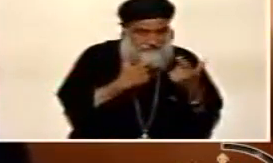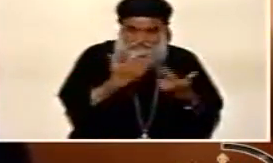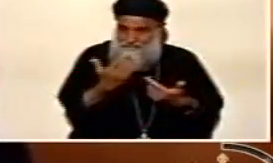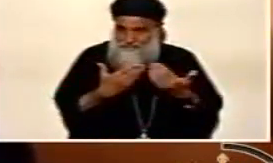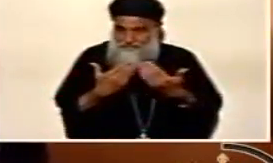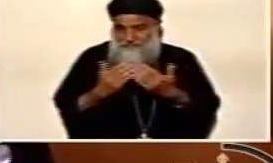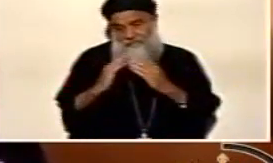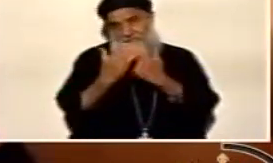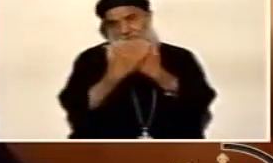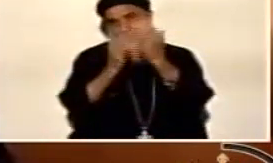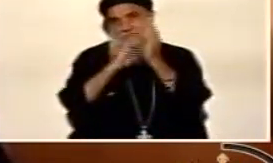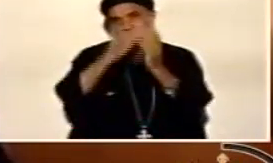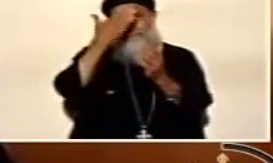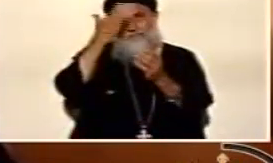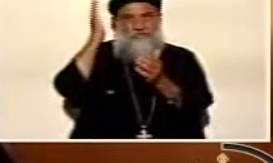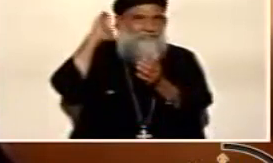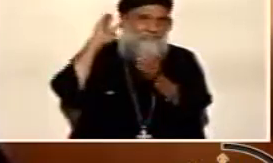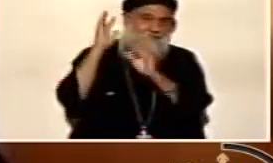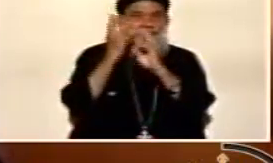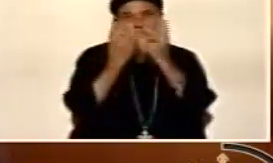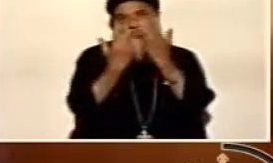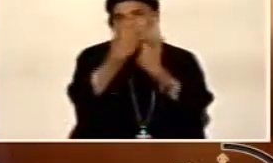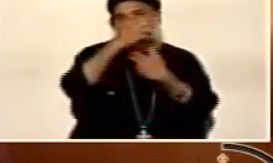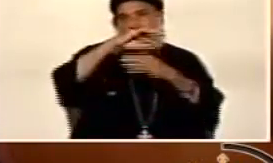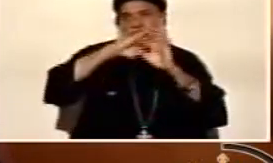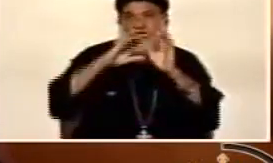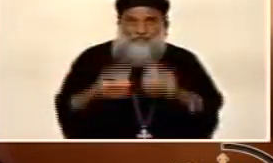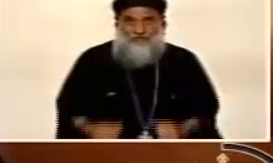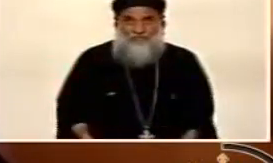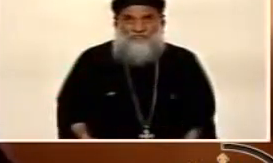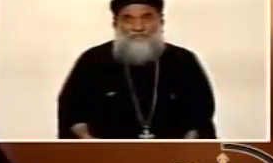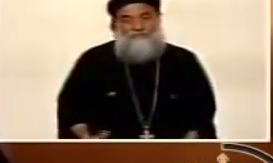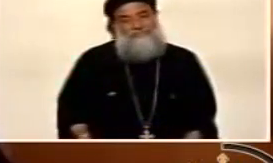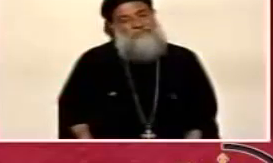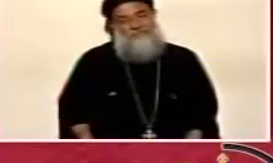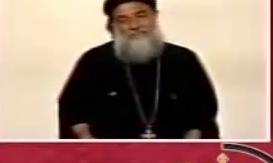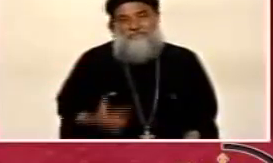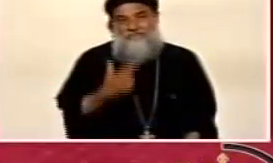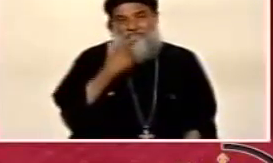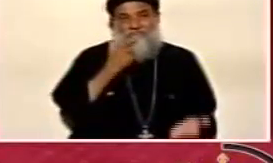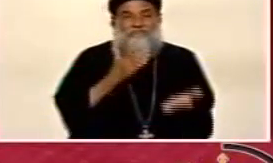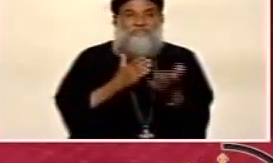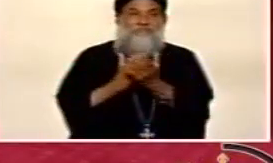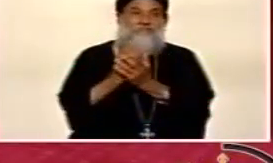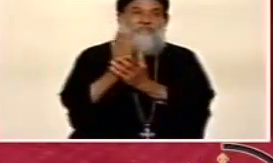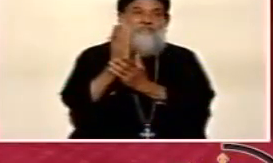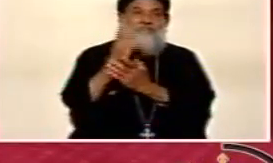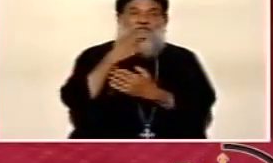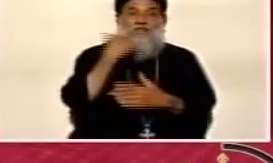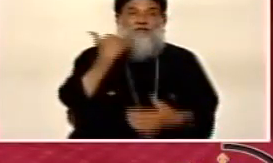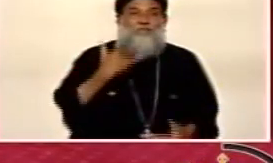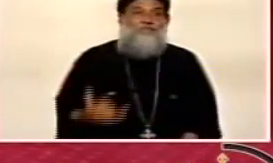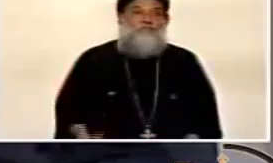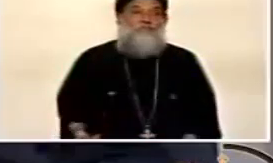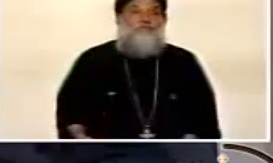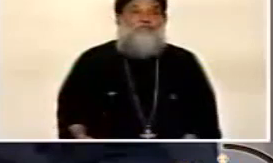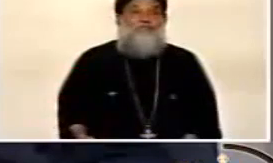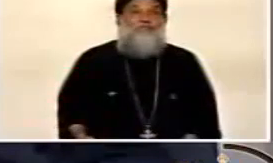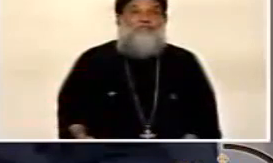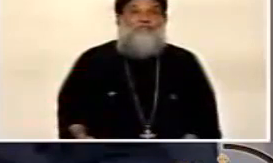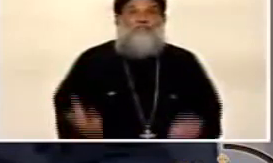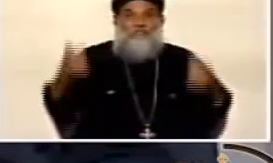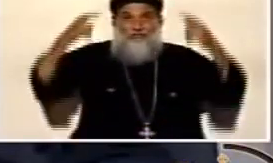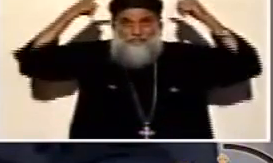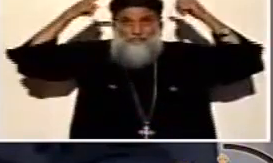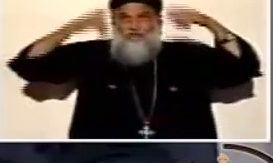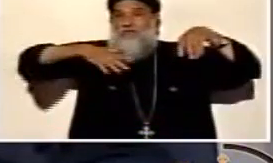رياء مش مدح حقيقي، فالإنسان يضيع. حاليا يا سيدنا أعتقد في قول أبا بيقول من الأسقف أو